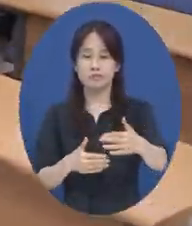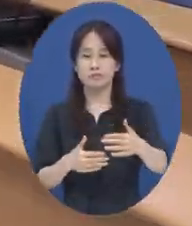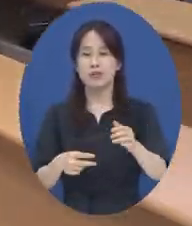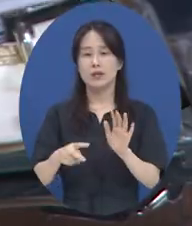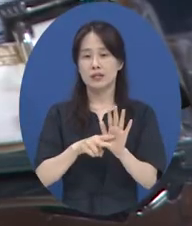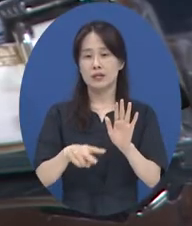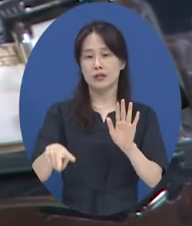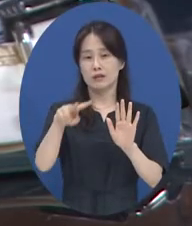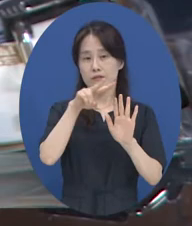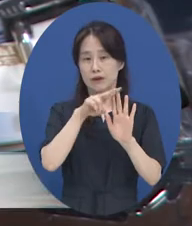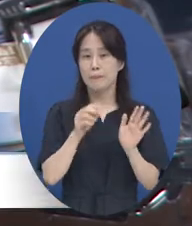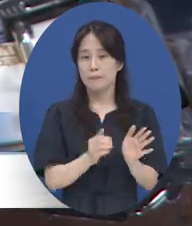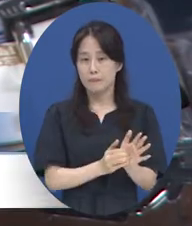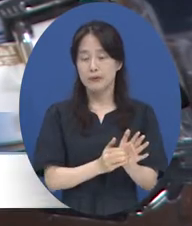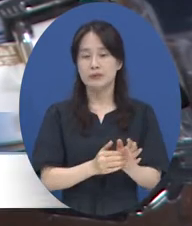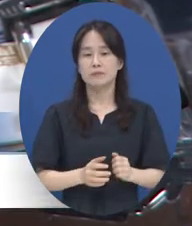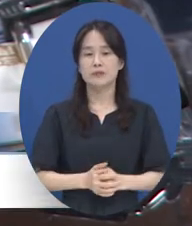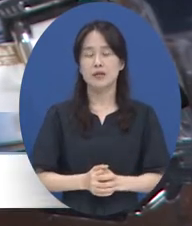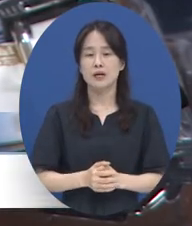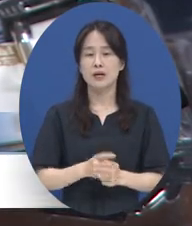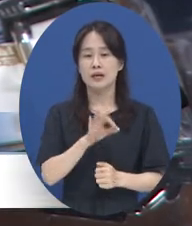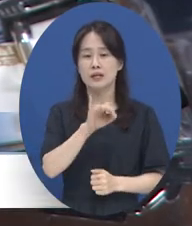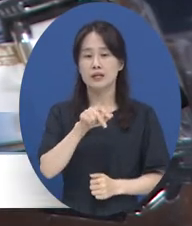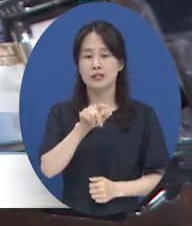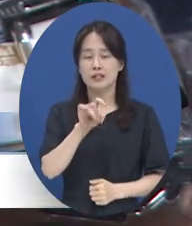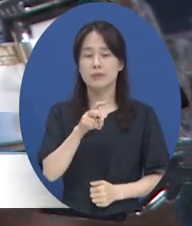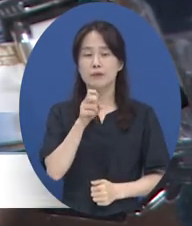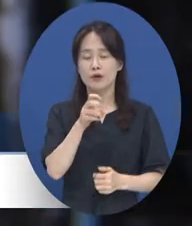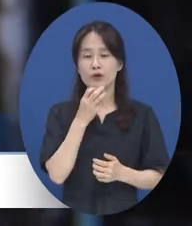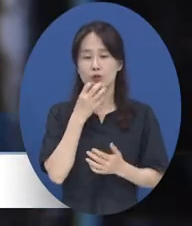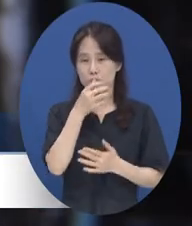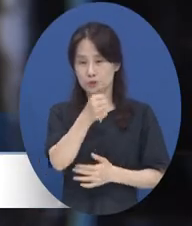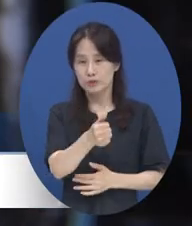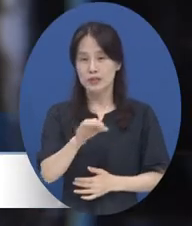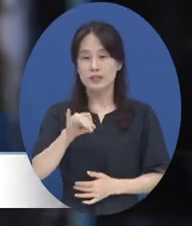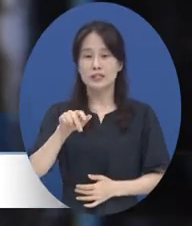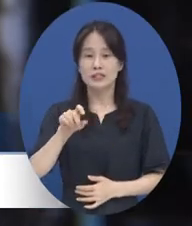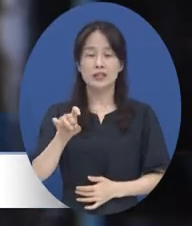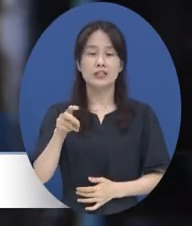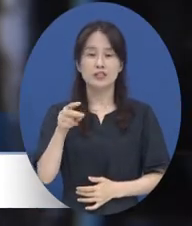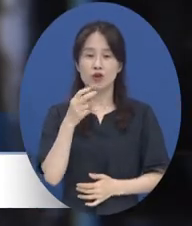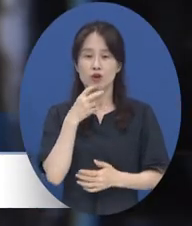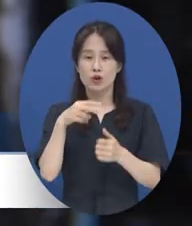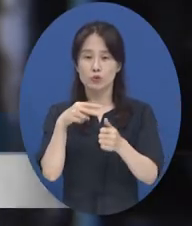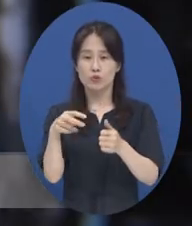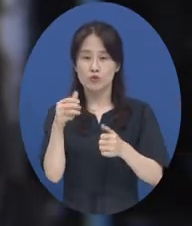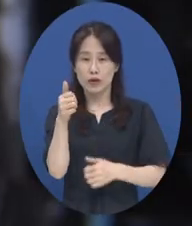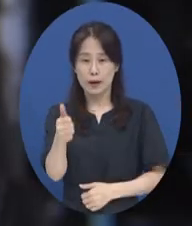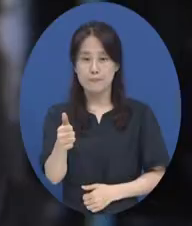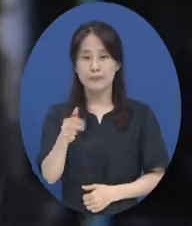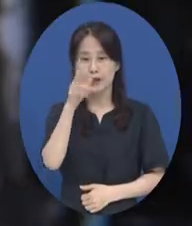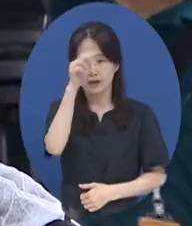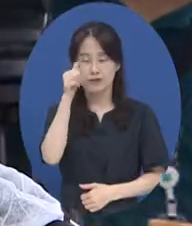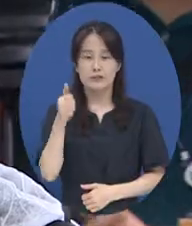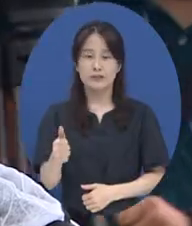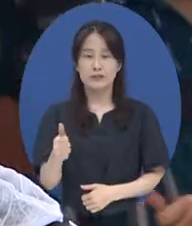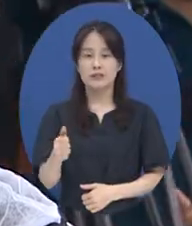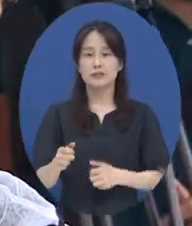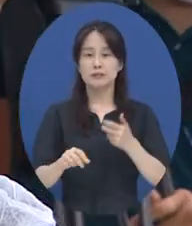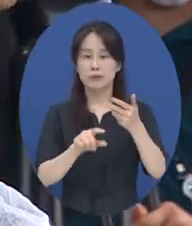격상했습니다. 이재명 경기도지사와 이재정 경기도교육감, 최혜영 경기 남부지방경찰청장은 지난